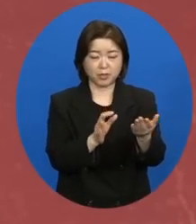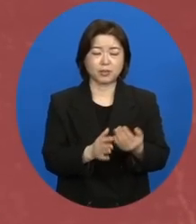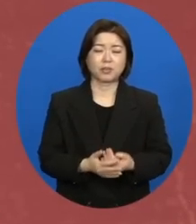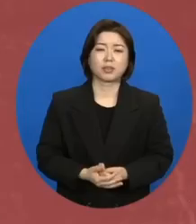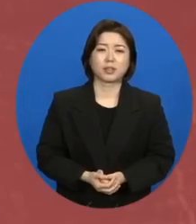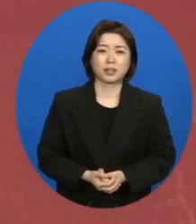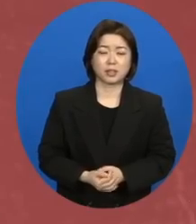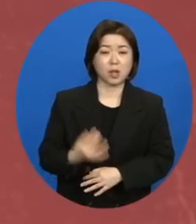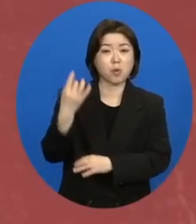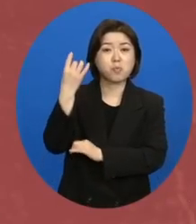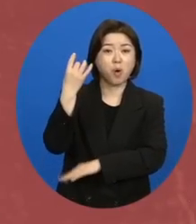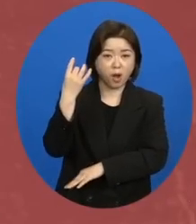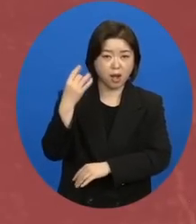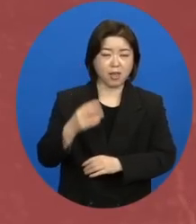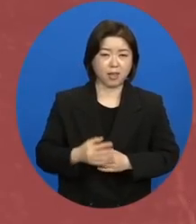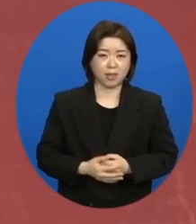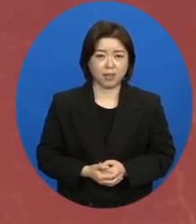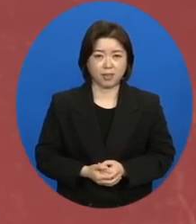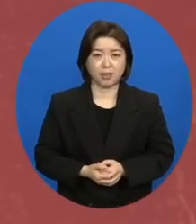원래는